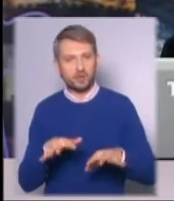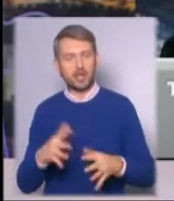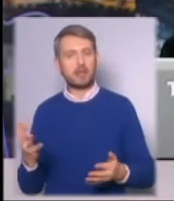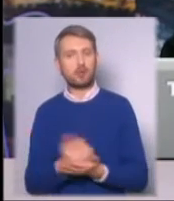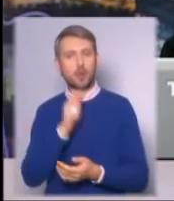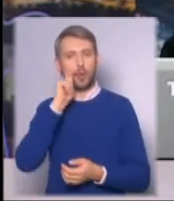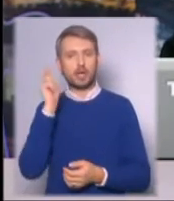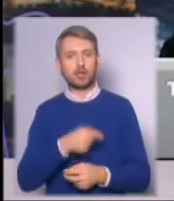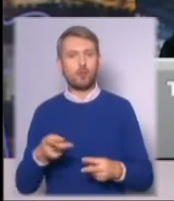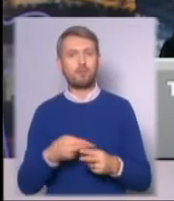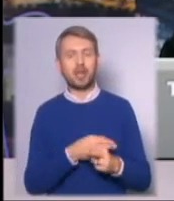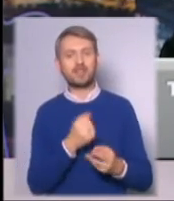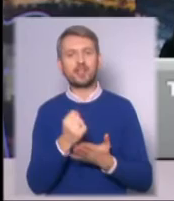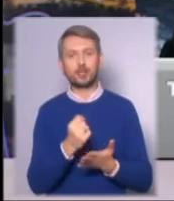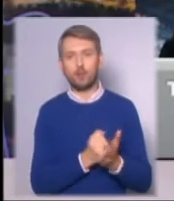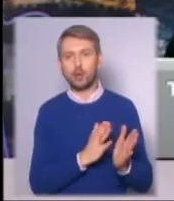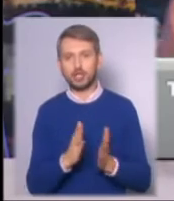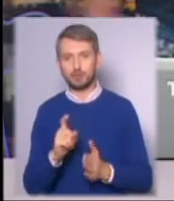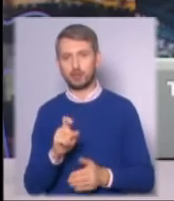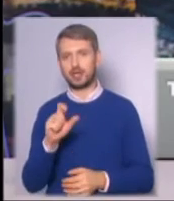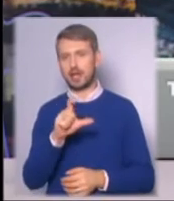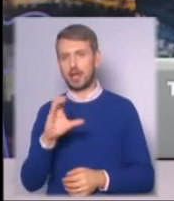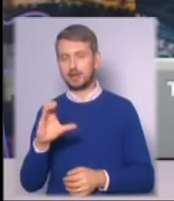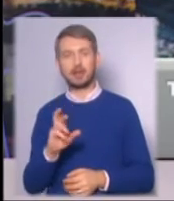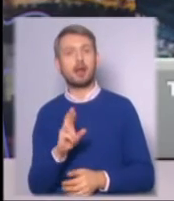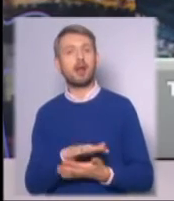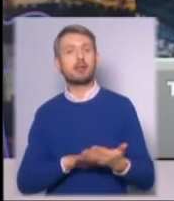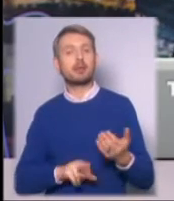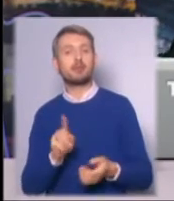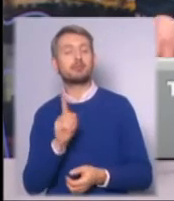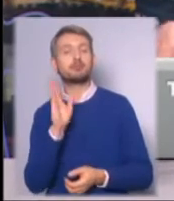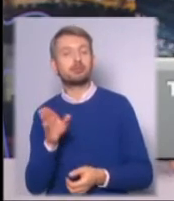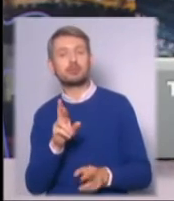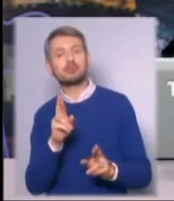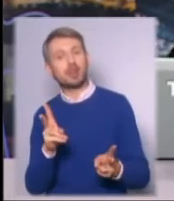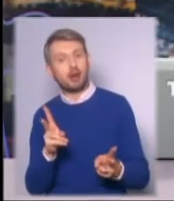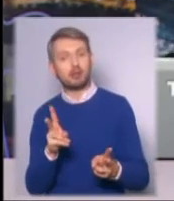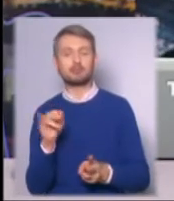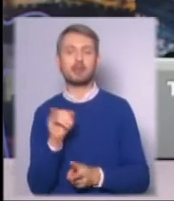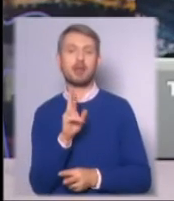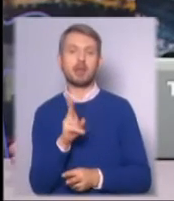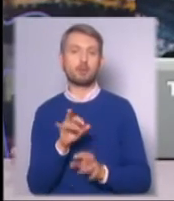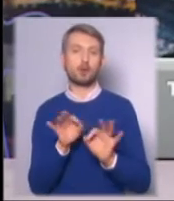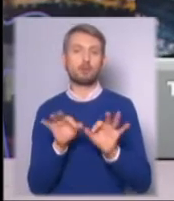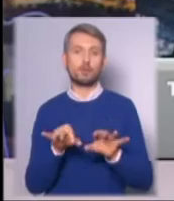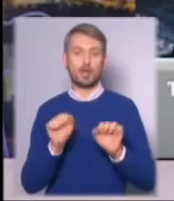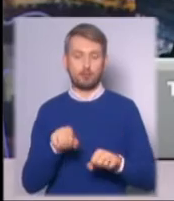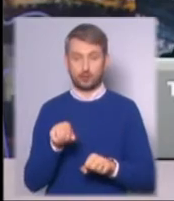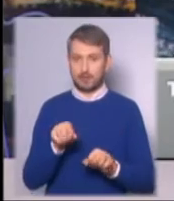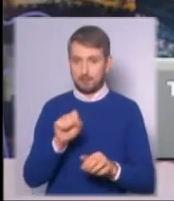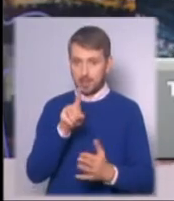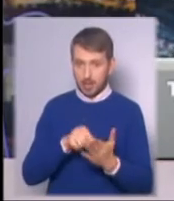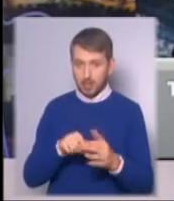Україною безвізового режиму з Європейським Союзом. Як воно далі буде розгортатися, ситуація, і, власне, як прокоментувати можна оцей момент,